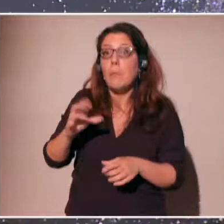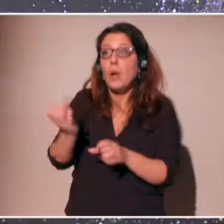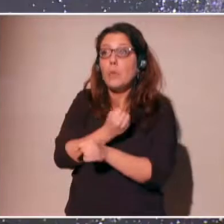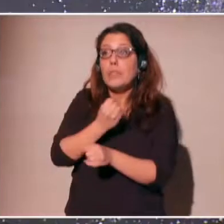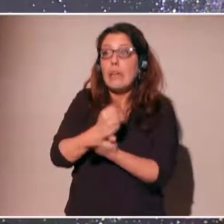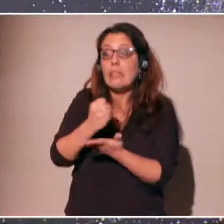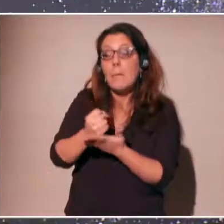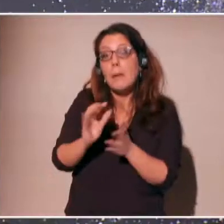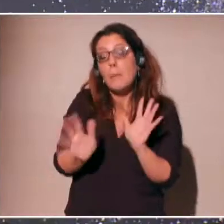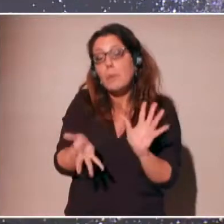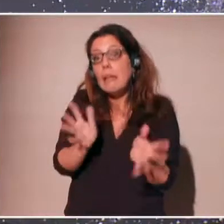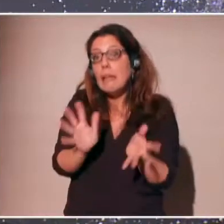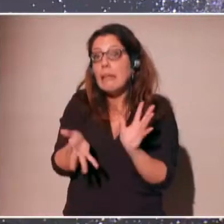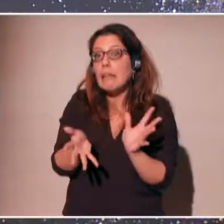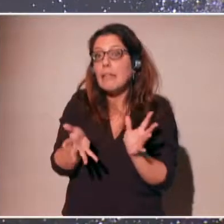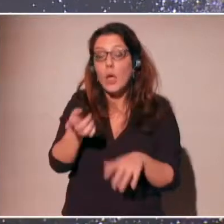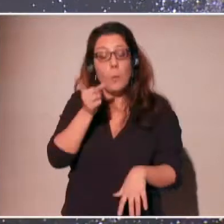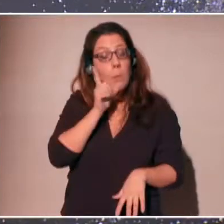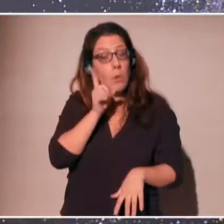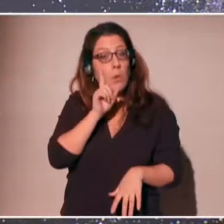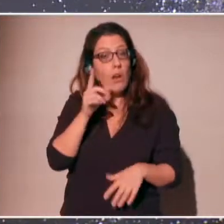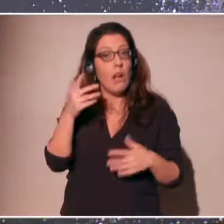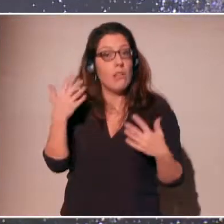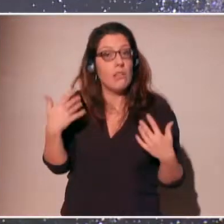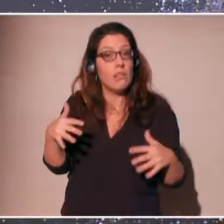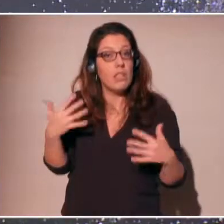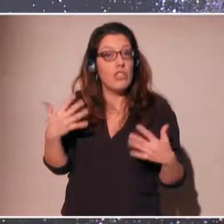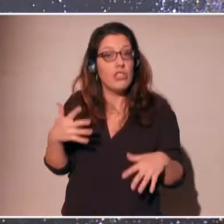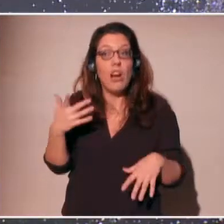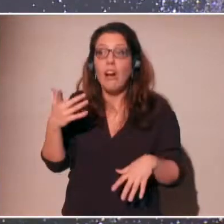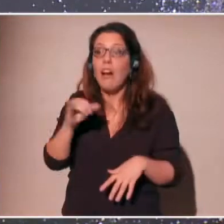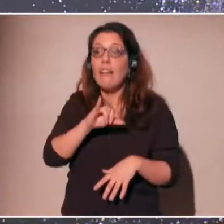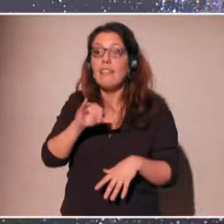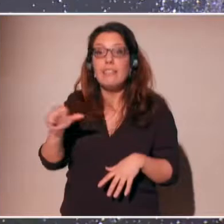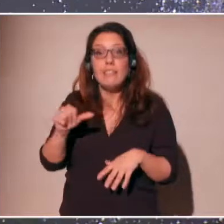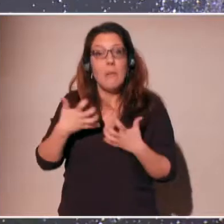puisque l'intelligence artificielle a déjà gagné contre des champions de Go.